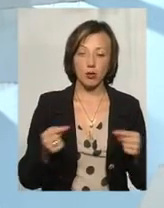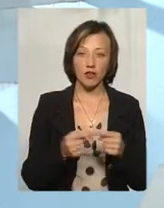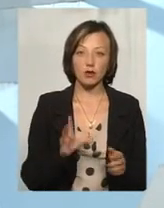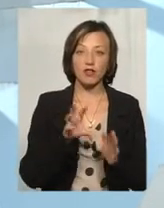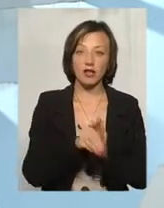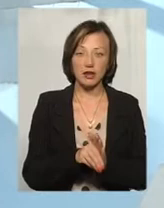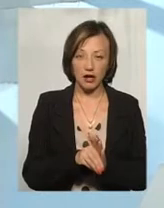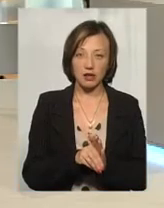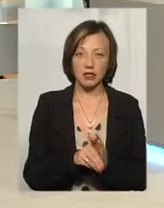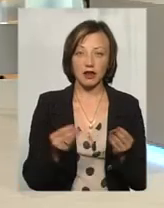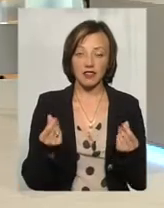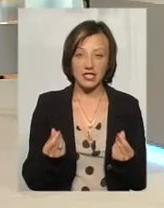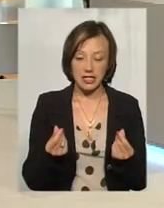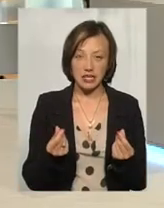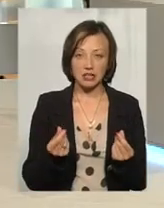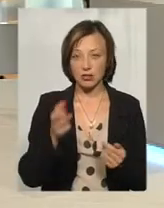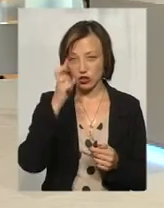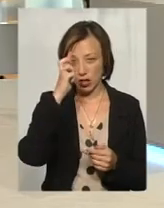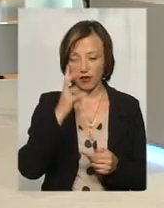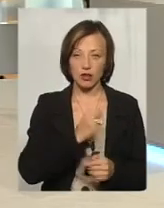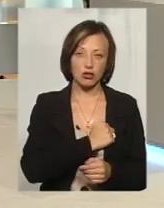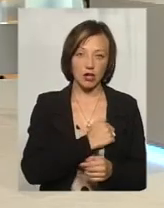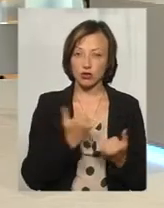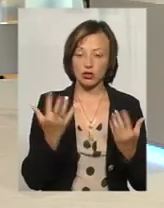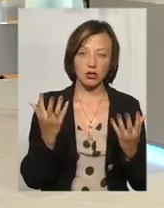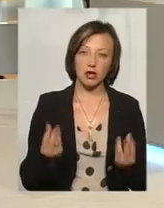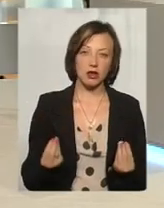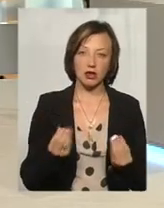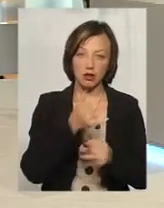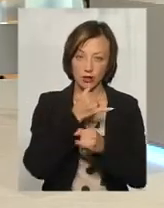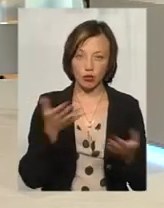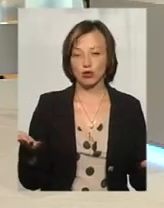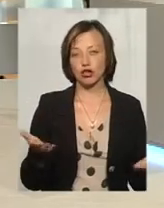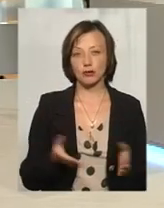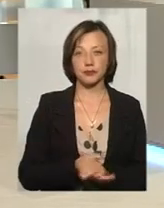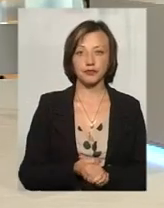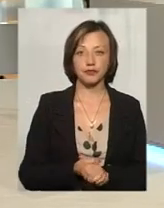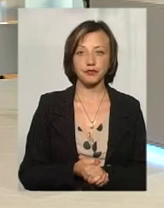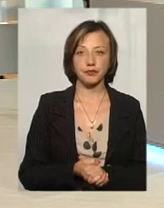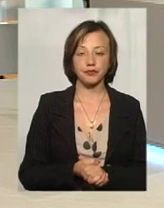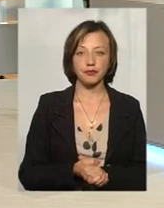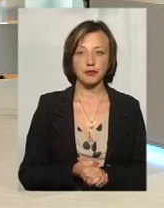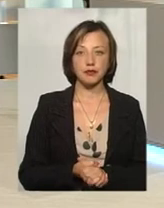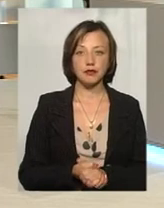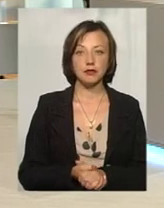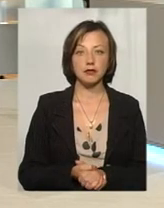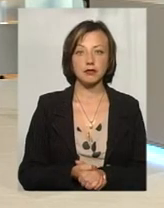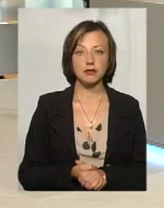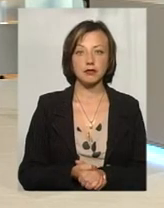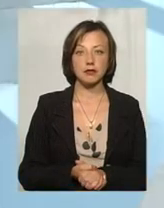вкладати інвестиції держава, на жаль, на сьогоднішній день не може.